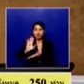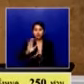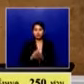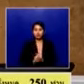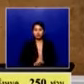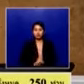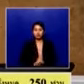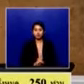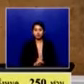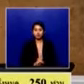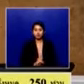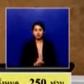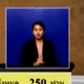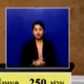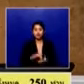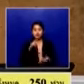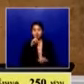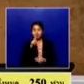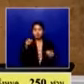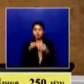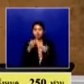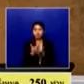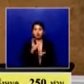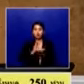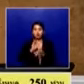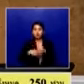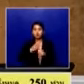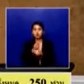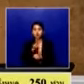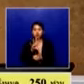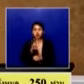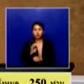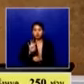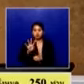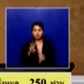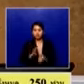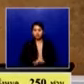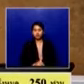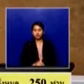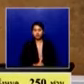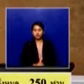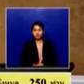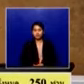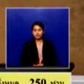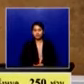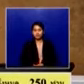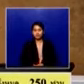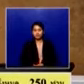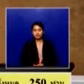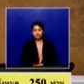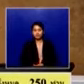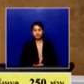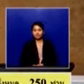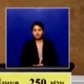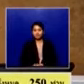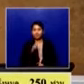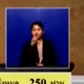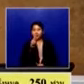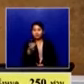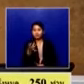ถามไปถึงงบ64นะฮะกรรมการมีไม่ใช่หรือท่านจะถามว่า